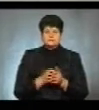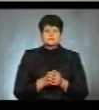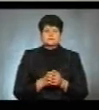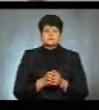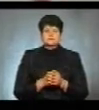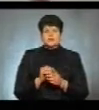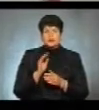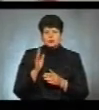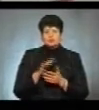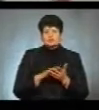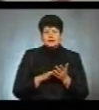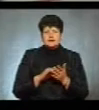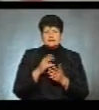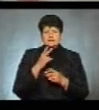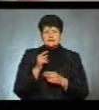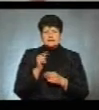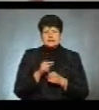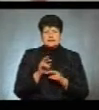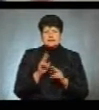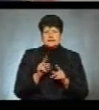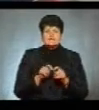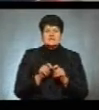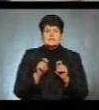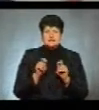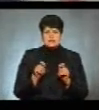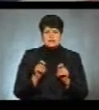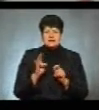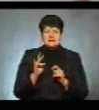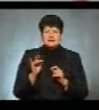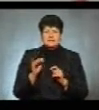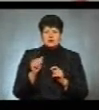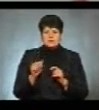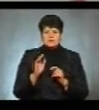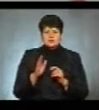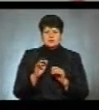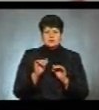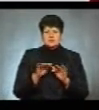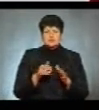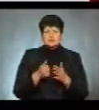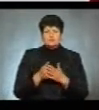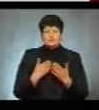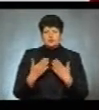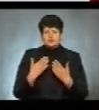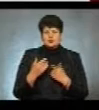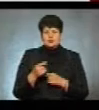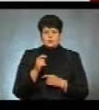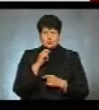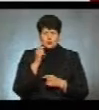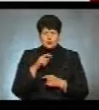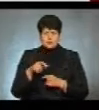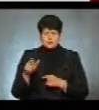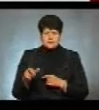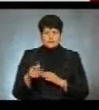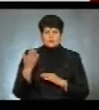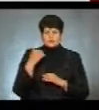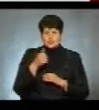І будемо далі ми дивитись на те, як відкрита «Нафтогаз» буде діяти по відношенню до українських громадян. Торік у жовтні уряд підвищив